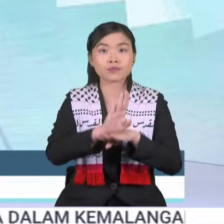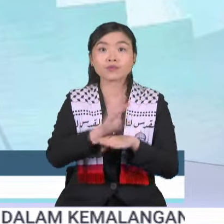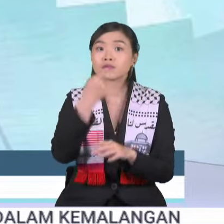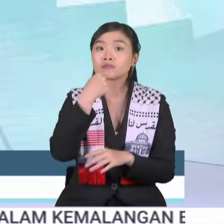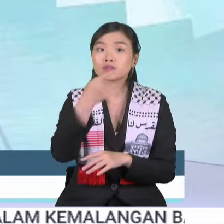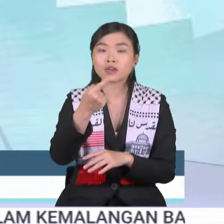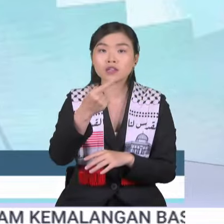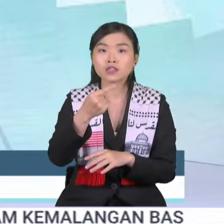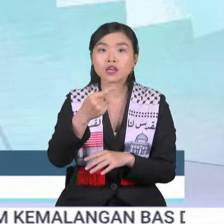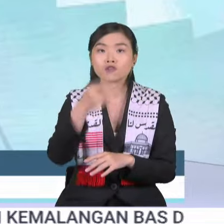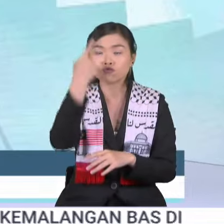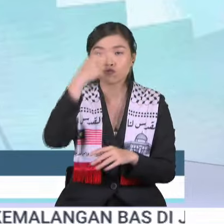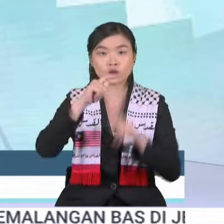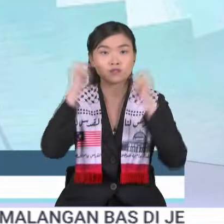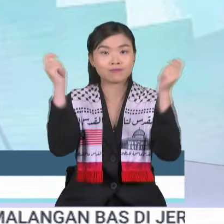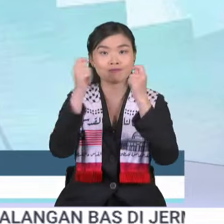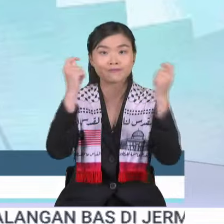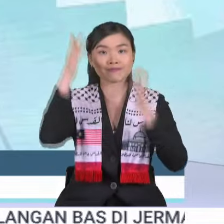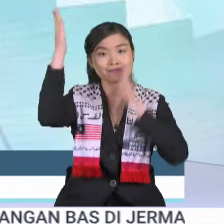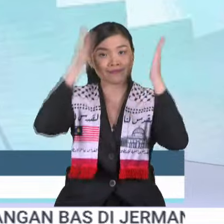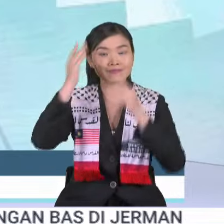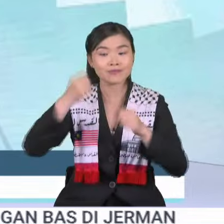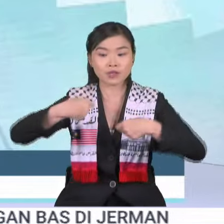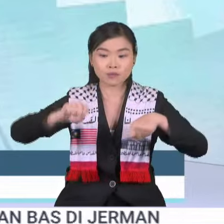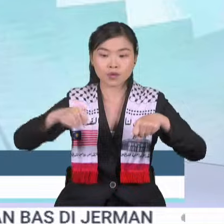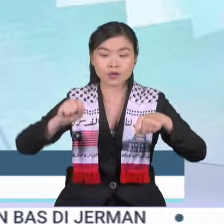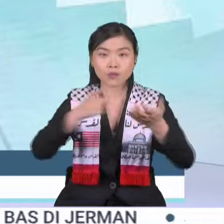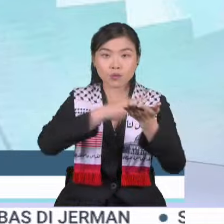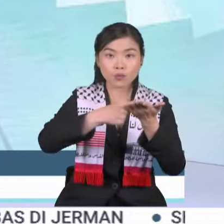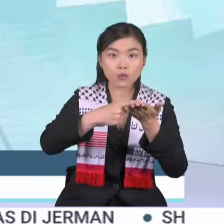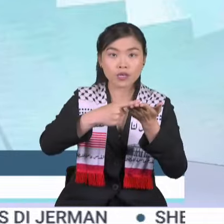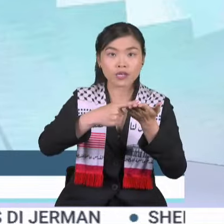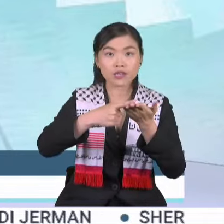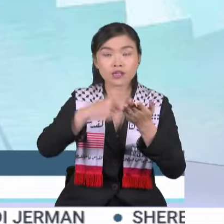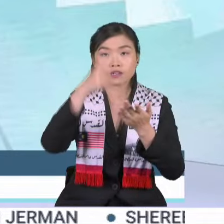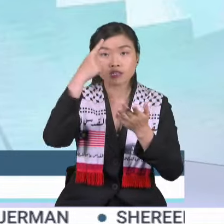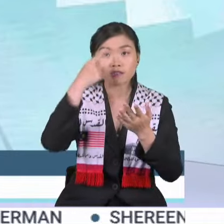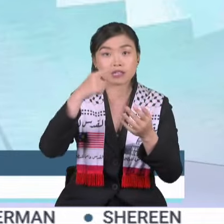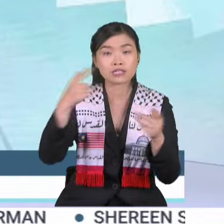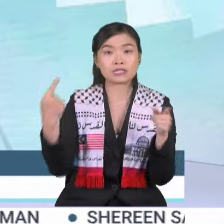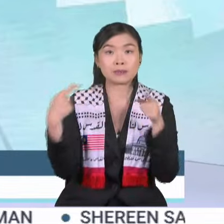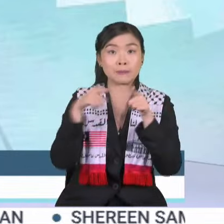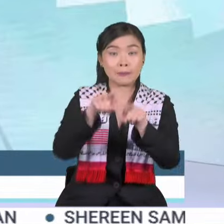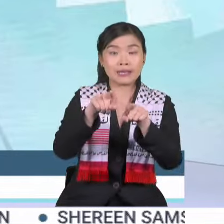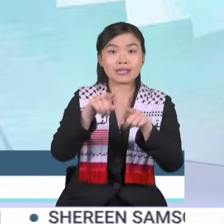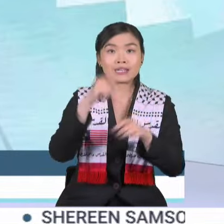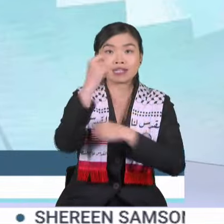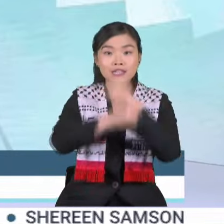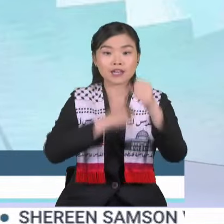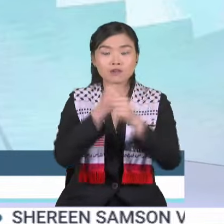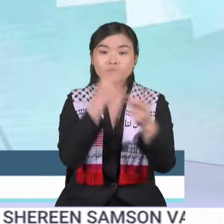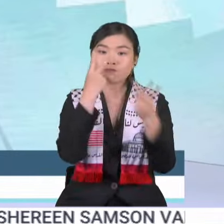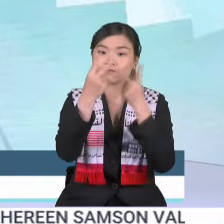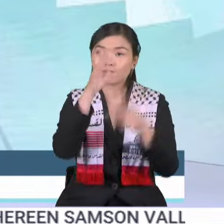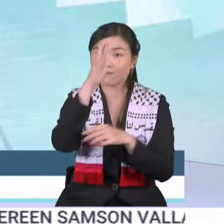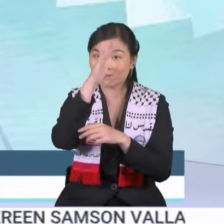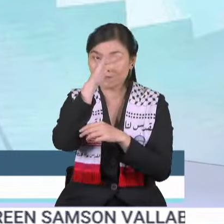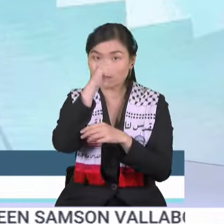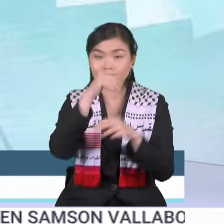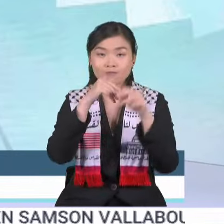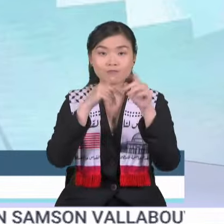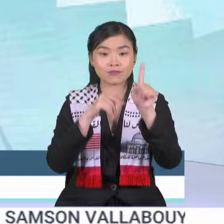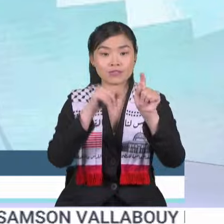berkata ia bersempena penganjuran Festival Malaysia Bike Week 2024 sempena Tahun Melawat Melaka 2024